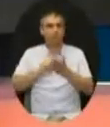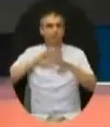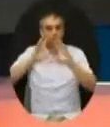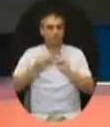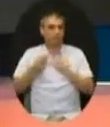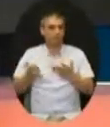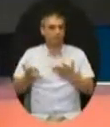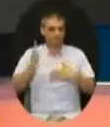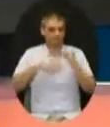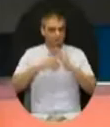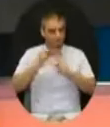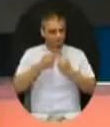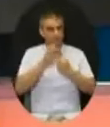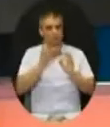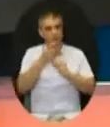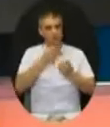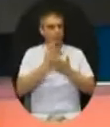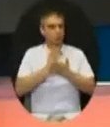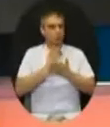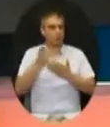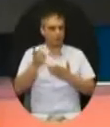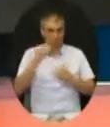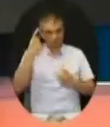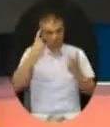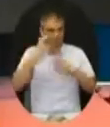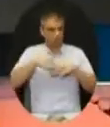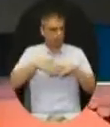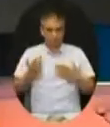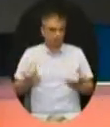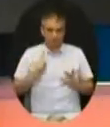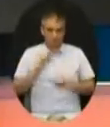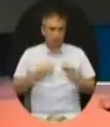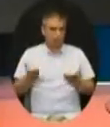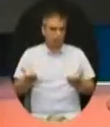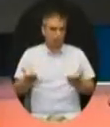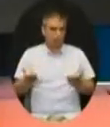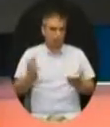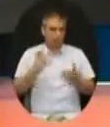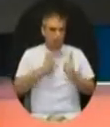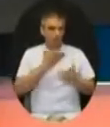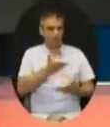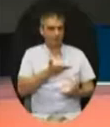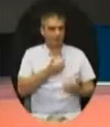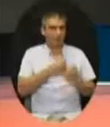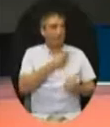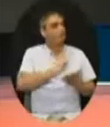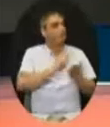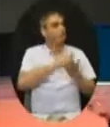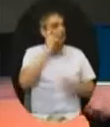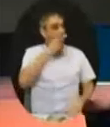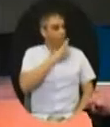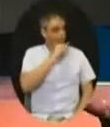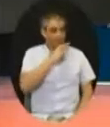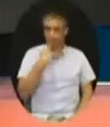שלם שבנוי לזה, שמאורגן לזה, שיש לו את הידע המקצועי. לא משתמשים בו לצורך המלחמה הזאת. זה משרד החוץ כמובן.